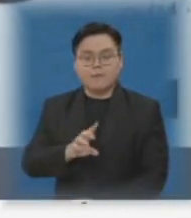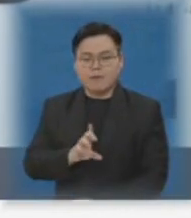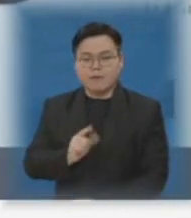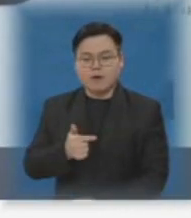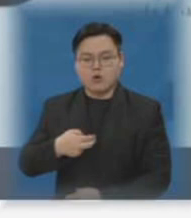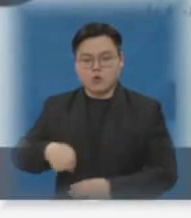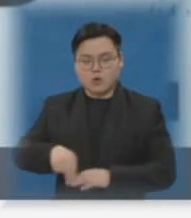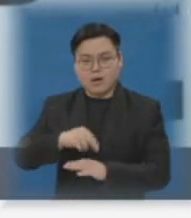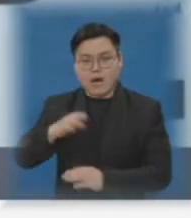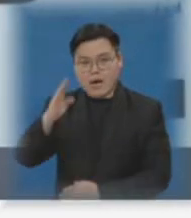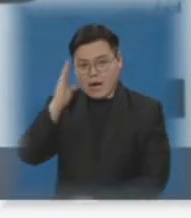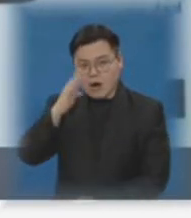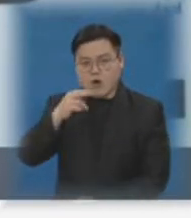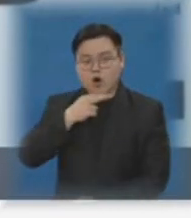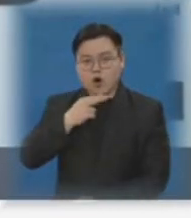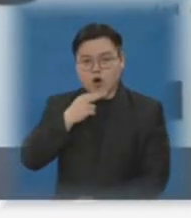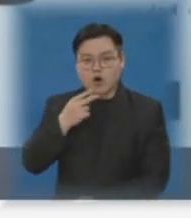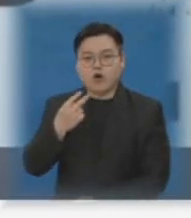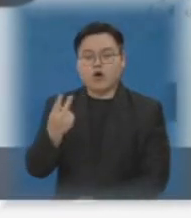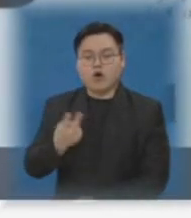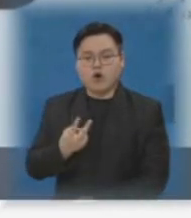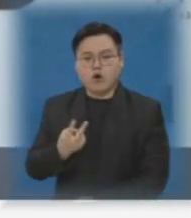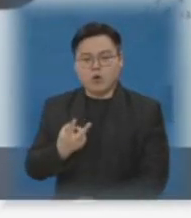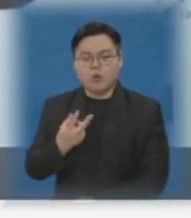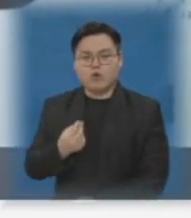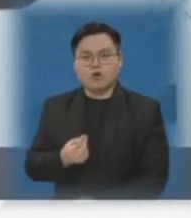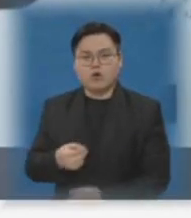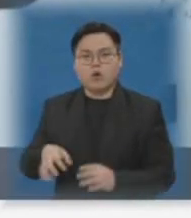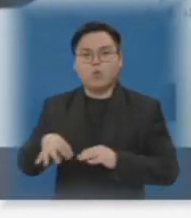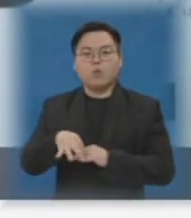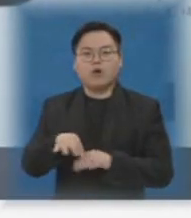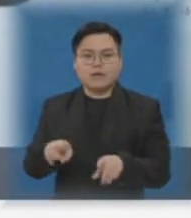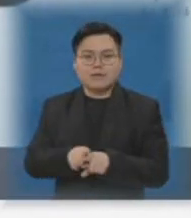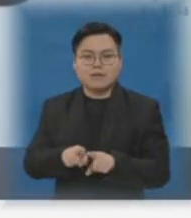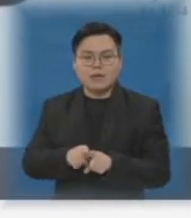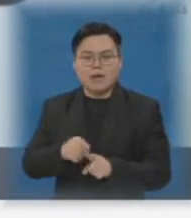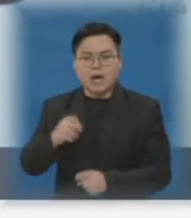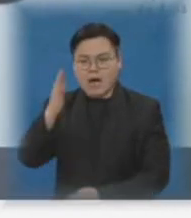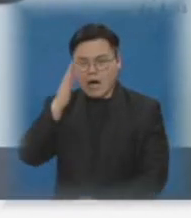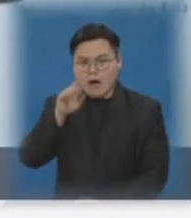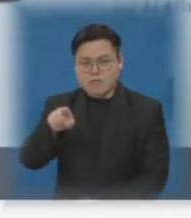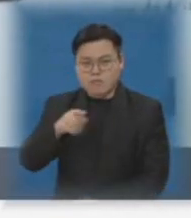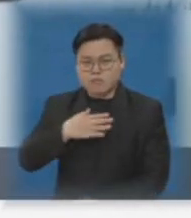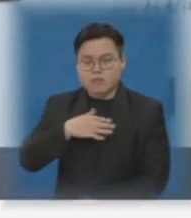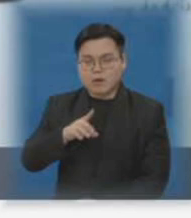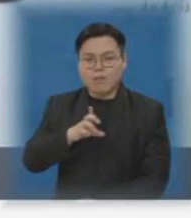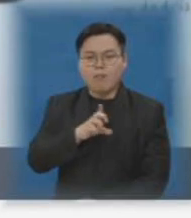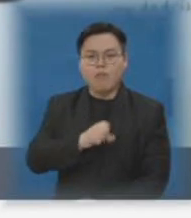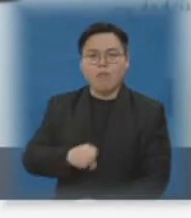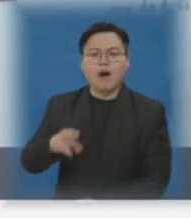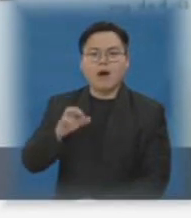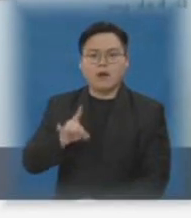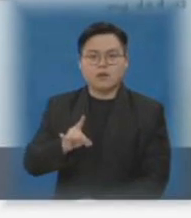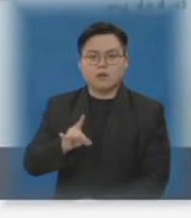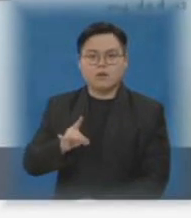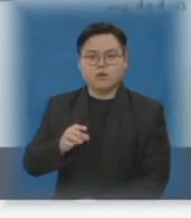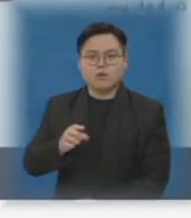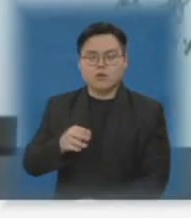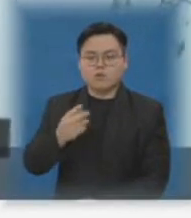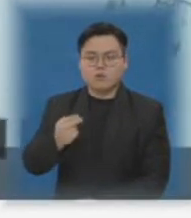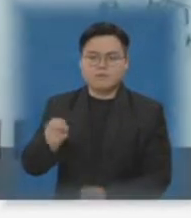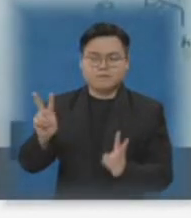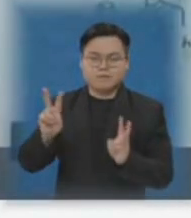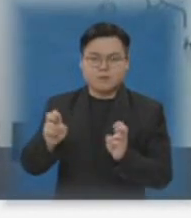аав охин хоёрын болцоо тий одоо аав бол миний баатар юм а гэсэн энэ сэдвийн хүрээнд ийм арга хэмжээг зохион байгуулж байгаа нь өөрөө их онцлог